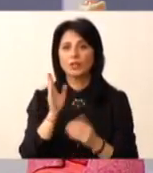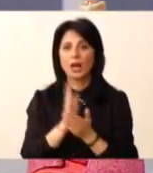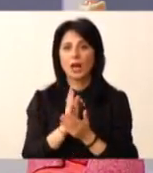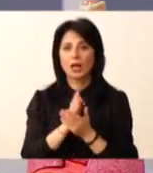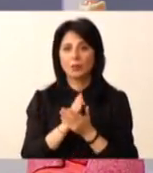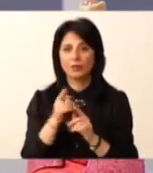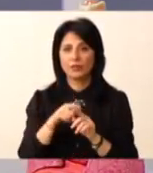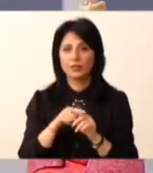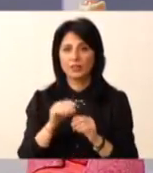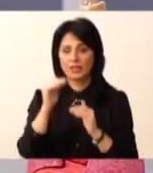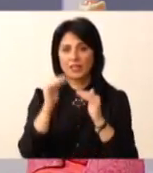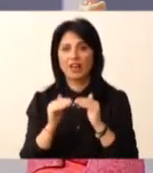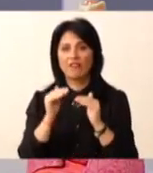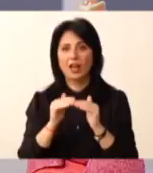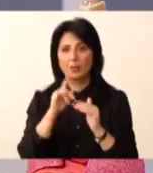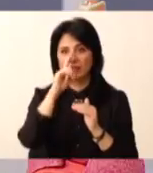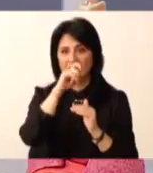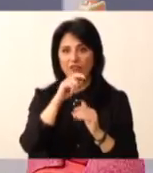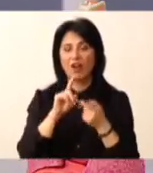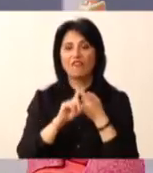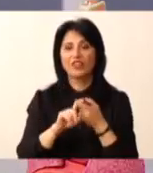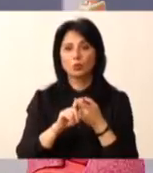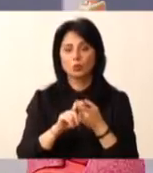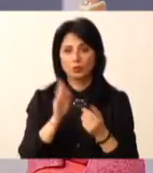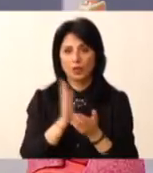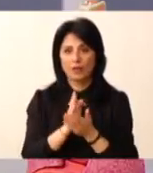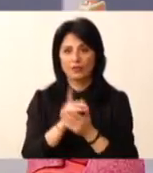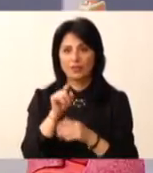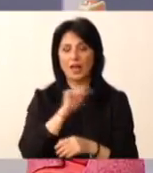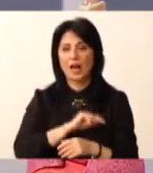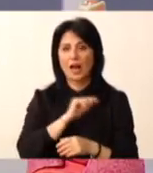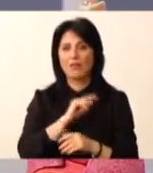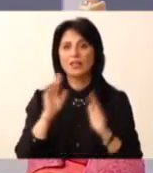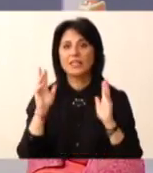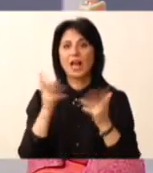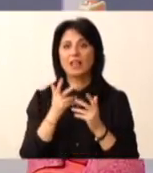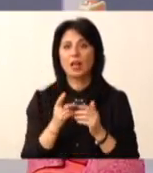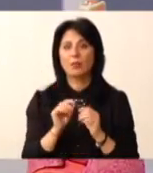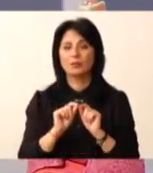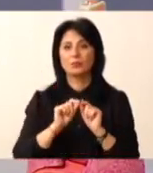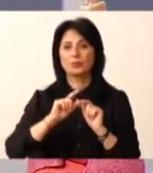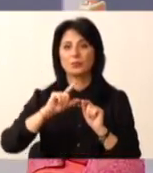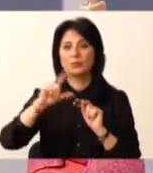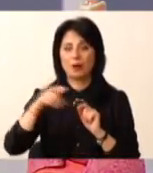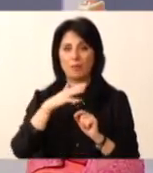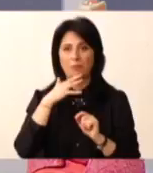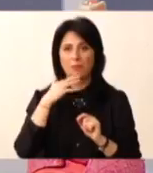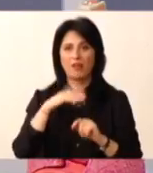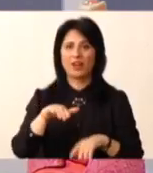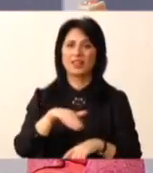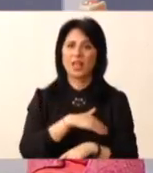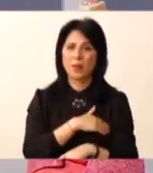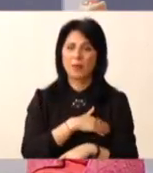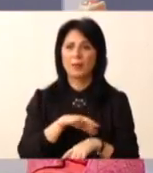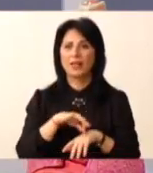არსებობს ქვემწვავე თიროიდიტიც, რომელიც არის ვირუსული ინფექცია და მას ახასიათებს ანთებისთვის დამახასიათებელი ბევრი თვისება,